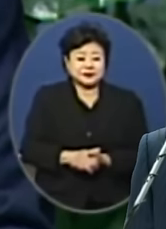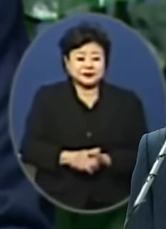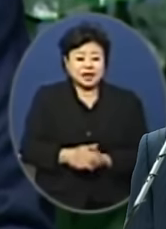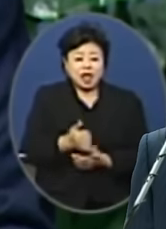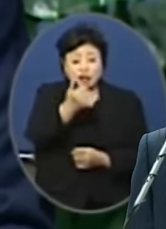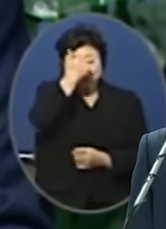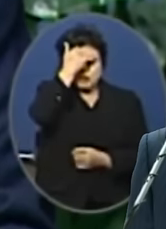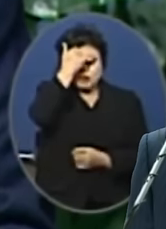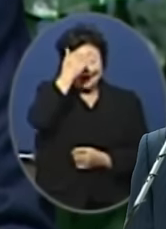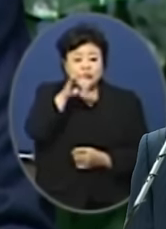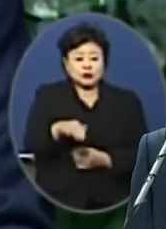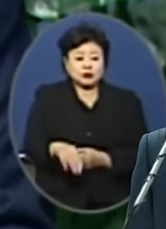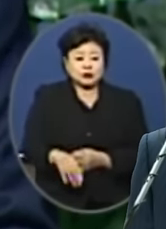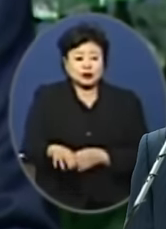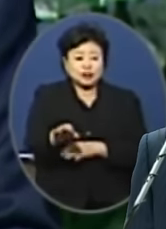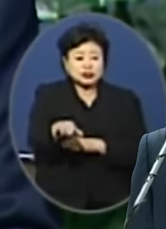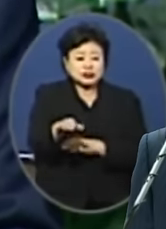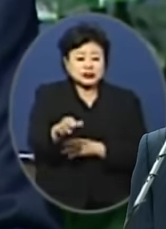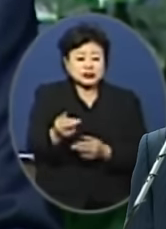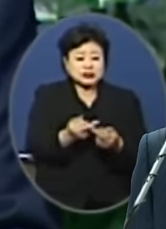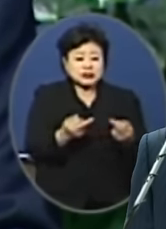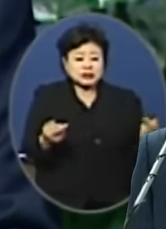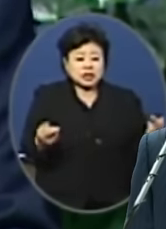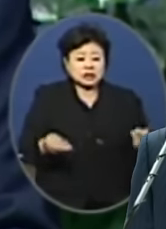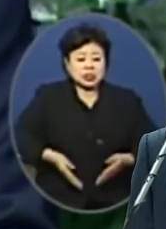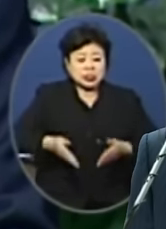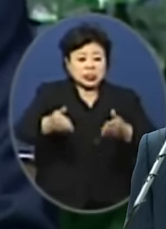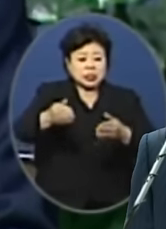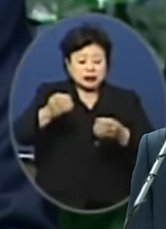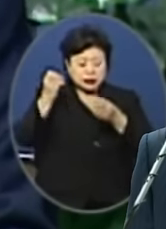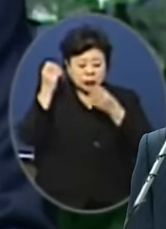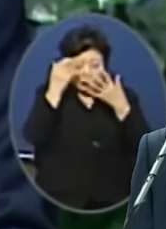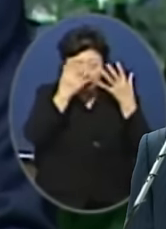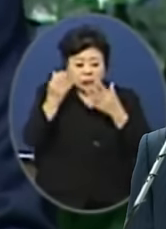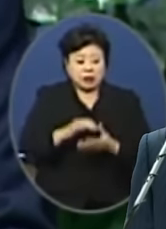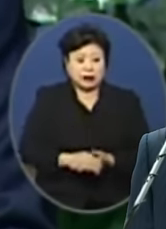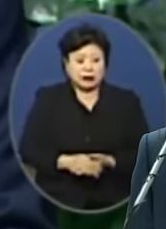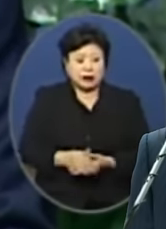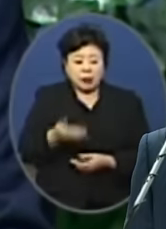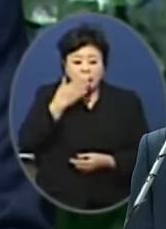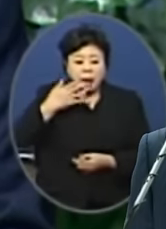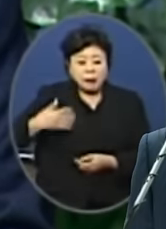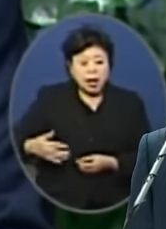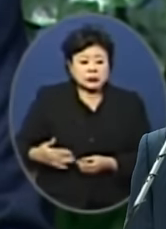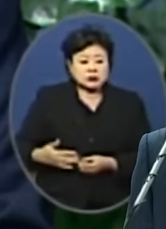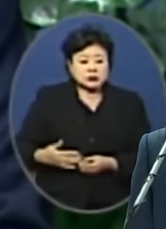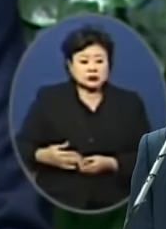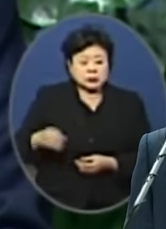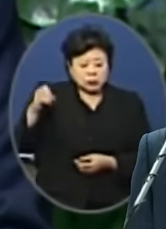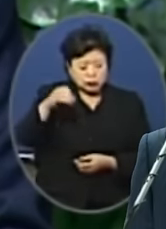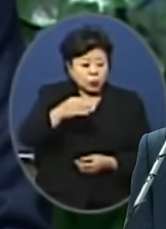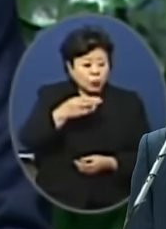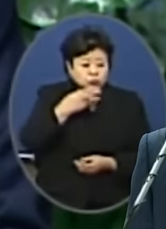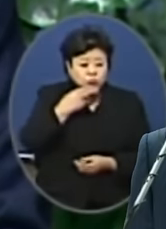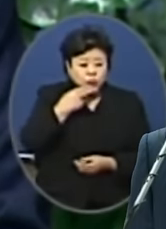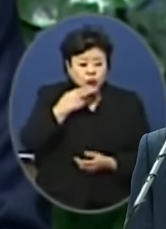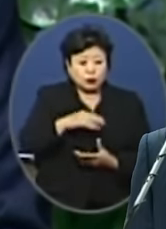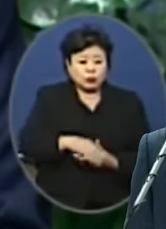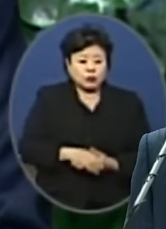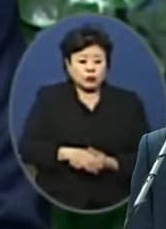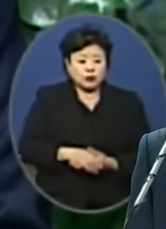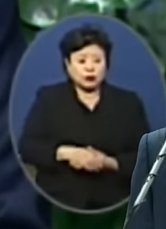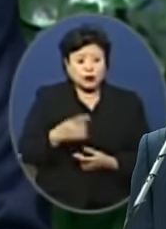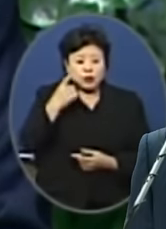충청도 어느 산골짜기에서 길을 잃어버렸어요. 저녁도 먹지 못하고 손전등도 없고